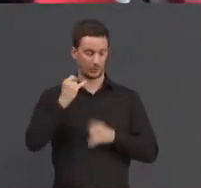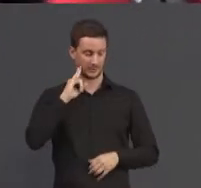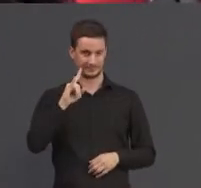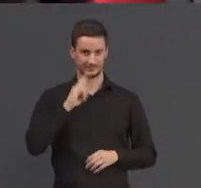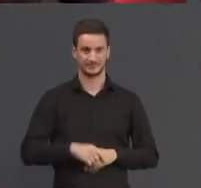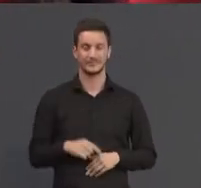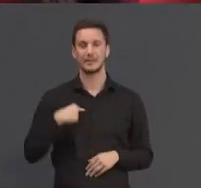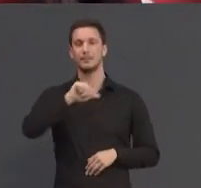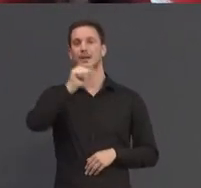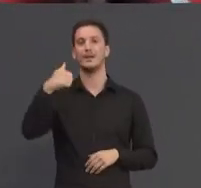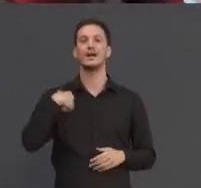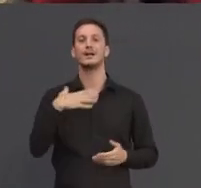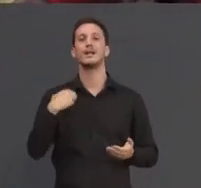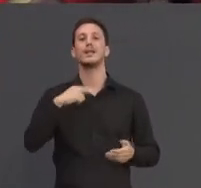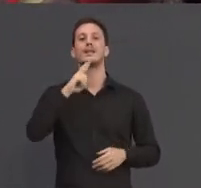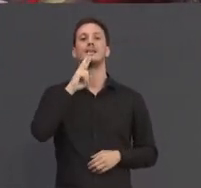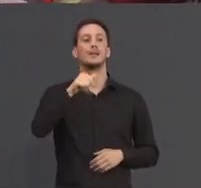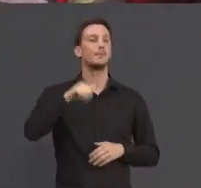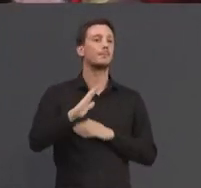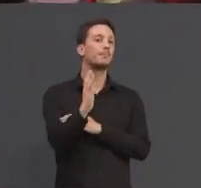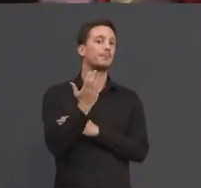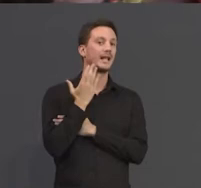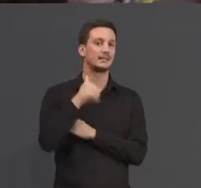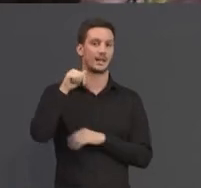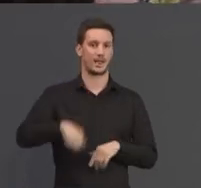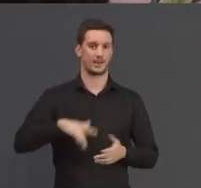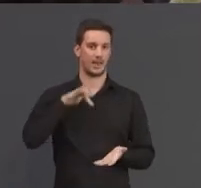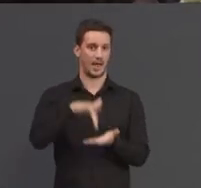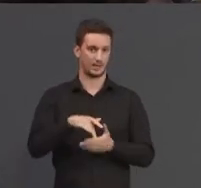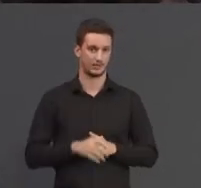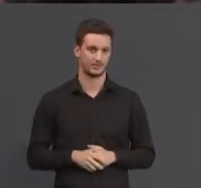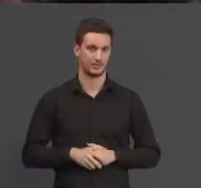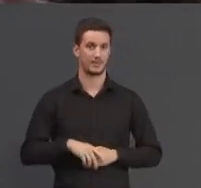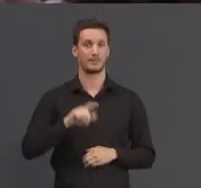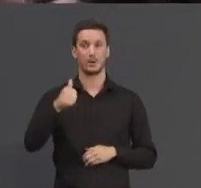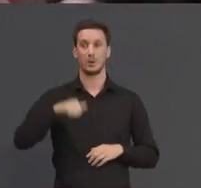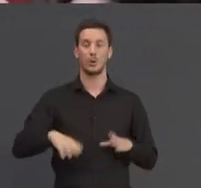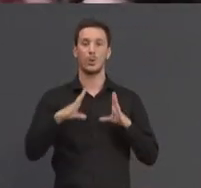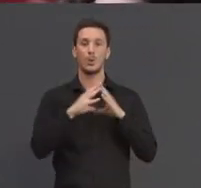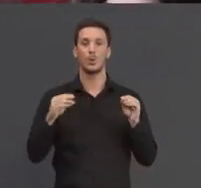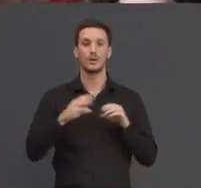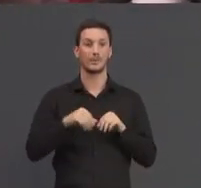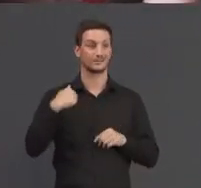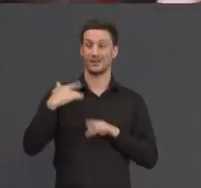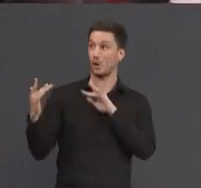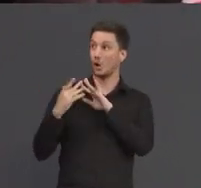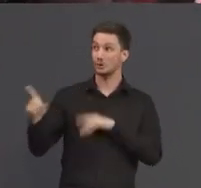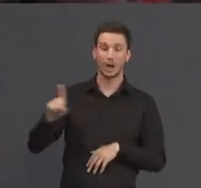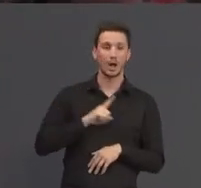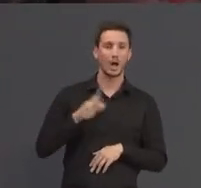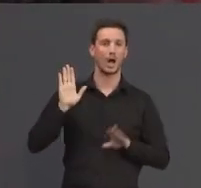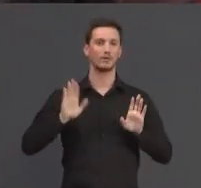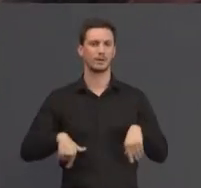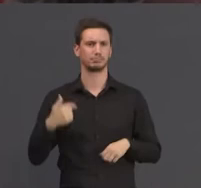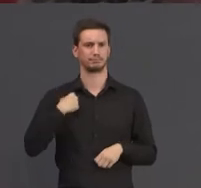lloc, gràcies per convidar-me avui a presentar aquesta lliçó. Quan la universitat va posar-se en contacte amb mi, vaig